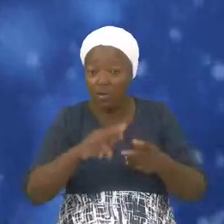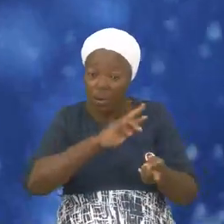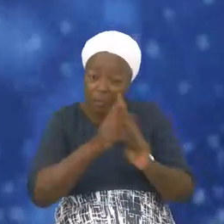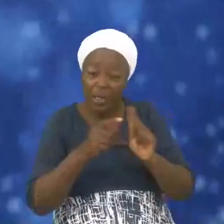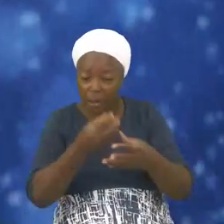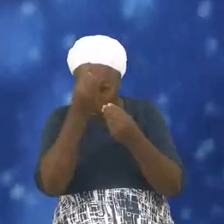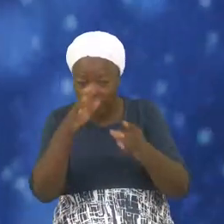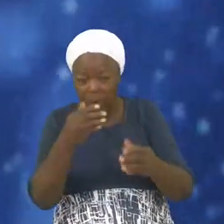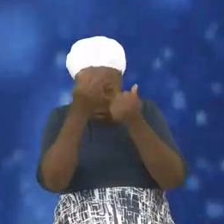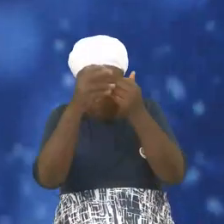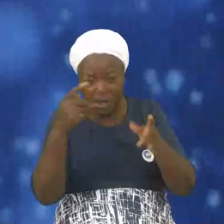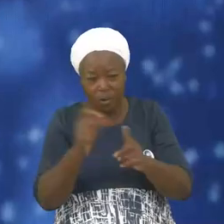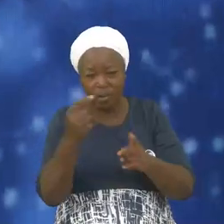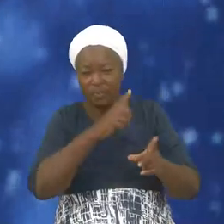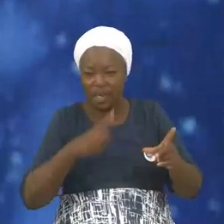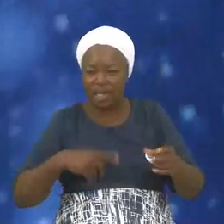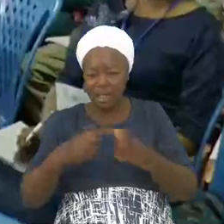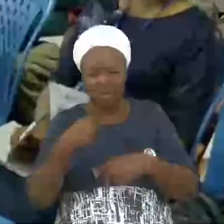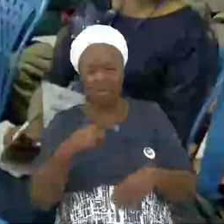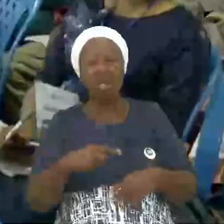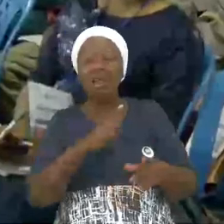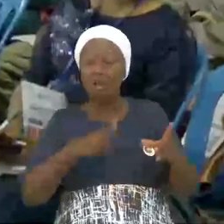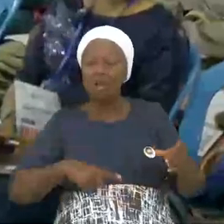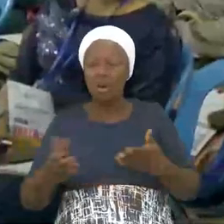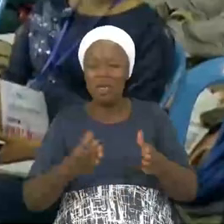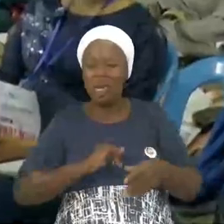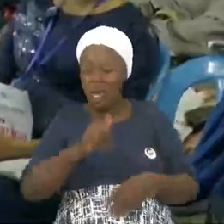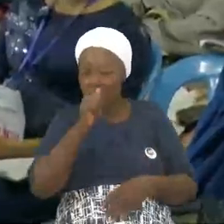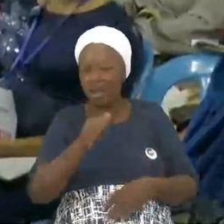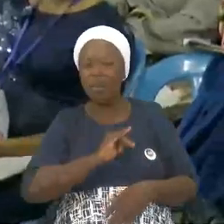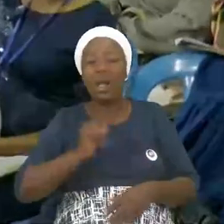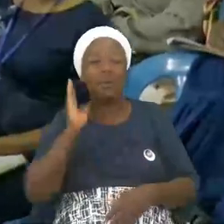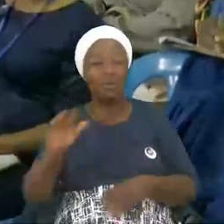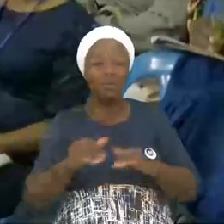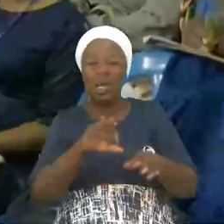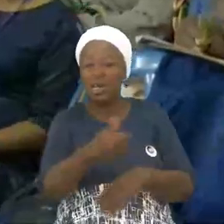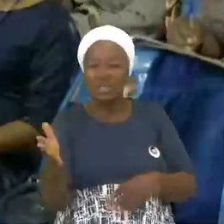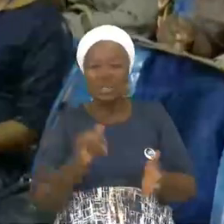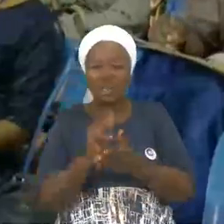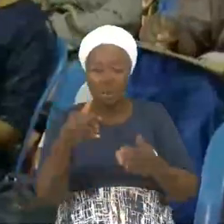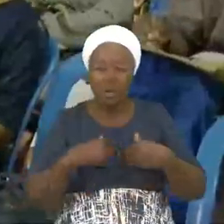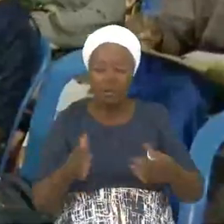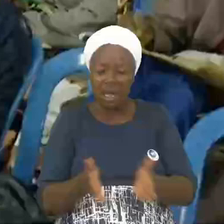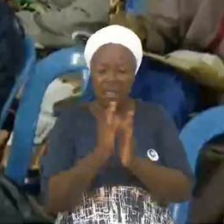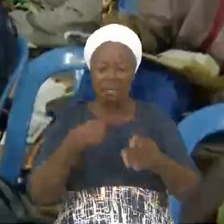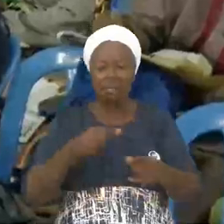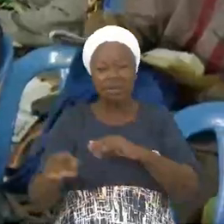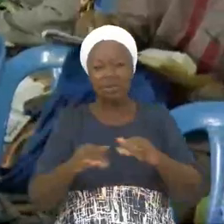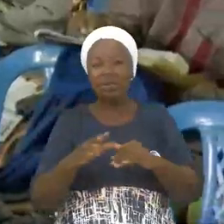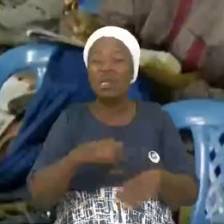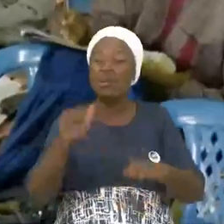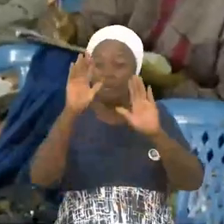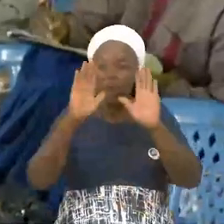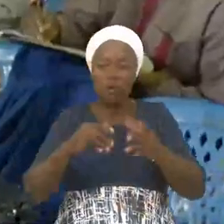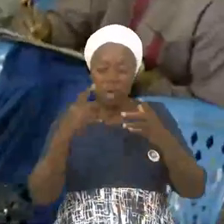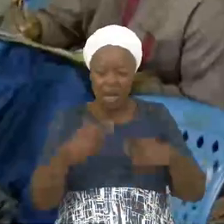Toi aussi, tu dois te repentir. Tu dois obéir à la parole du Seigneur. Tu as dit, Seigneur, me voici, je ferai tout